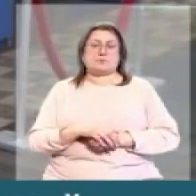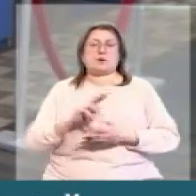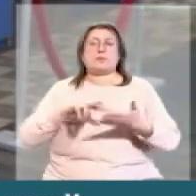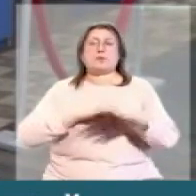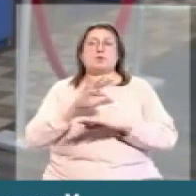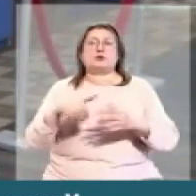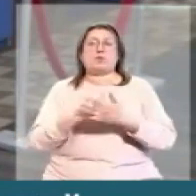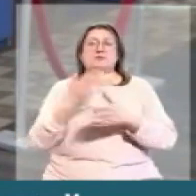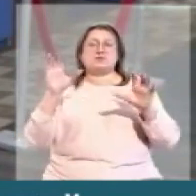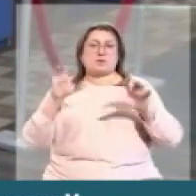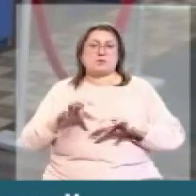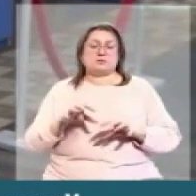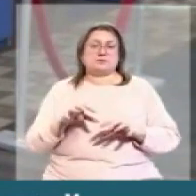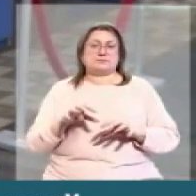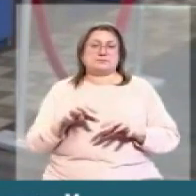проекту нового закона